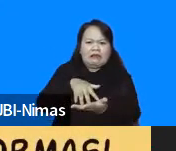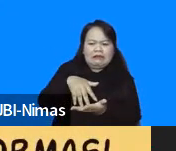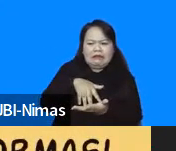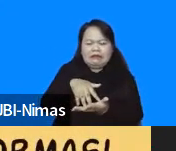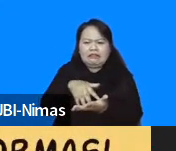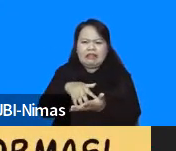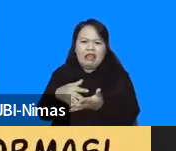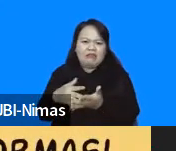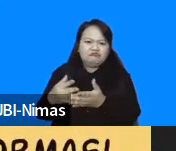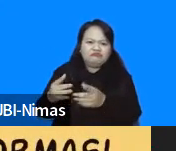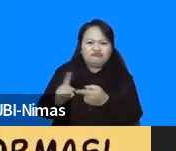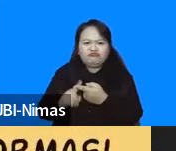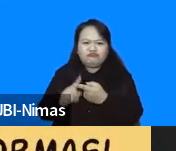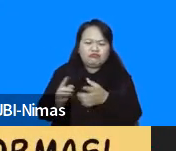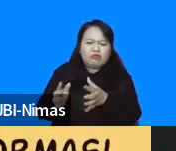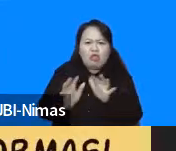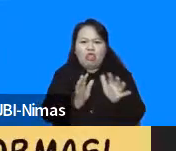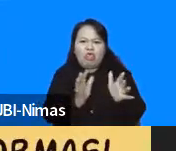rentannya